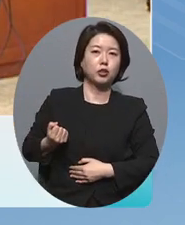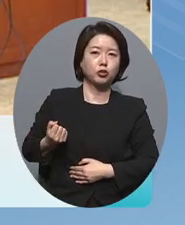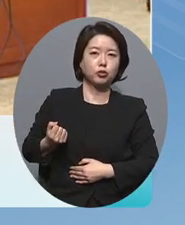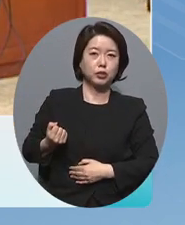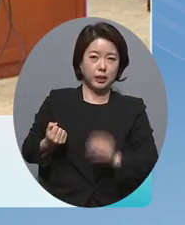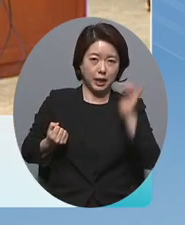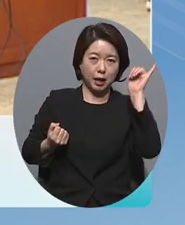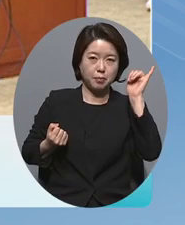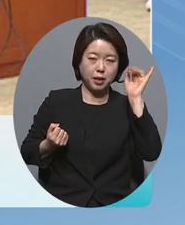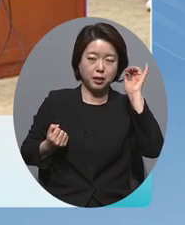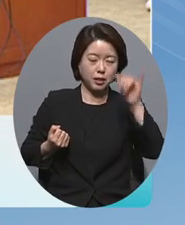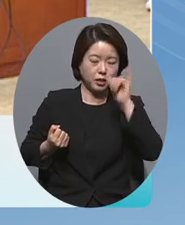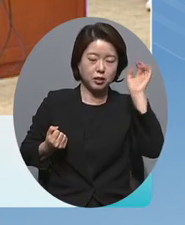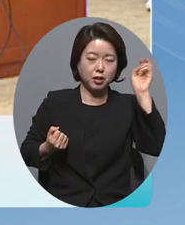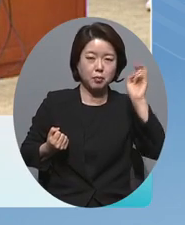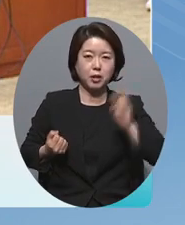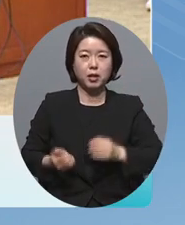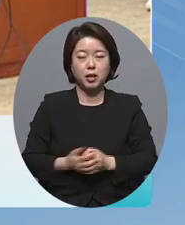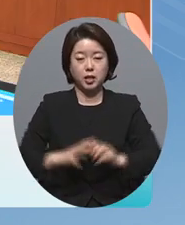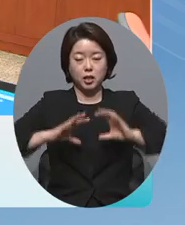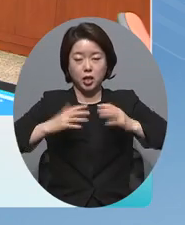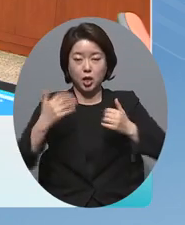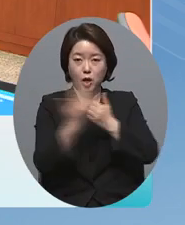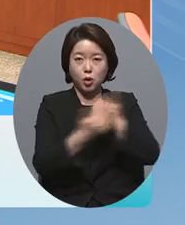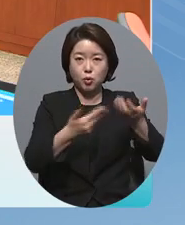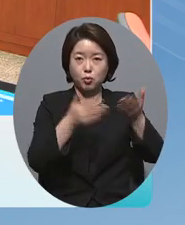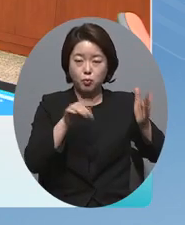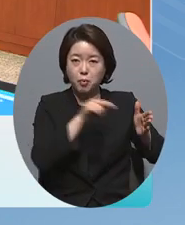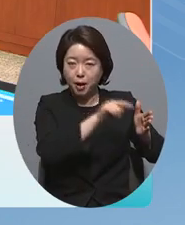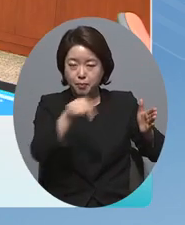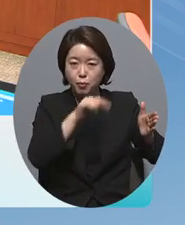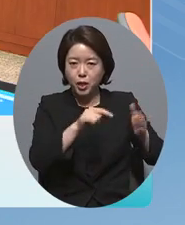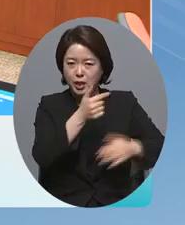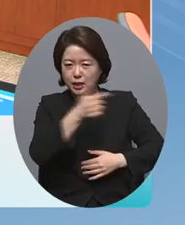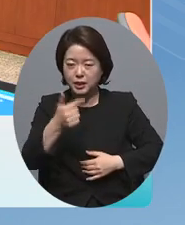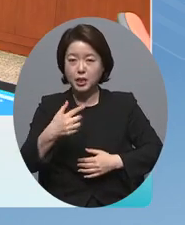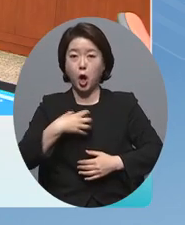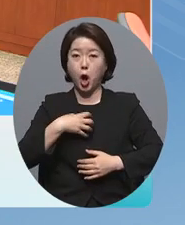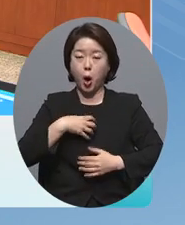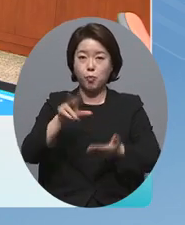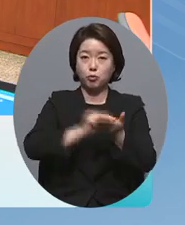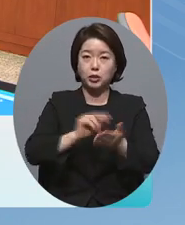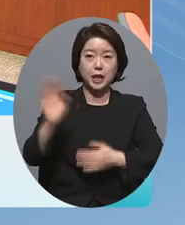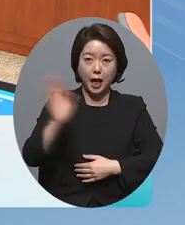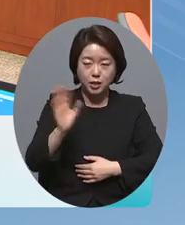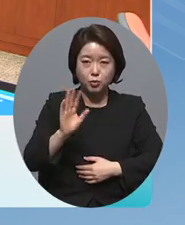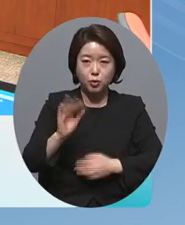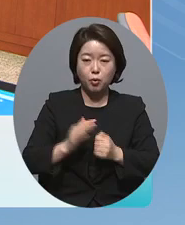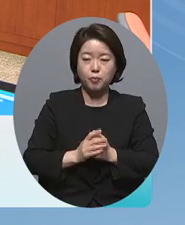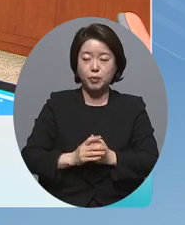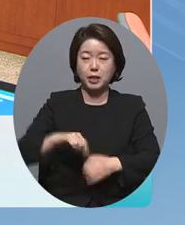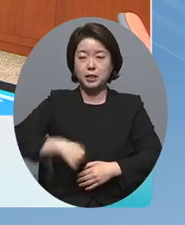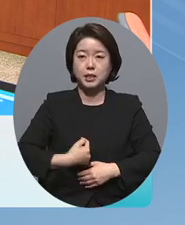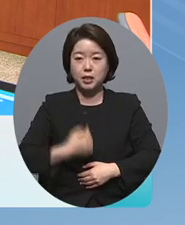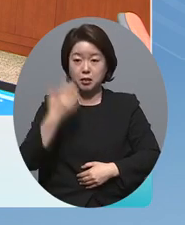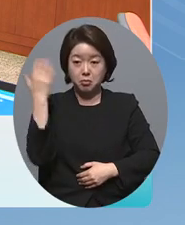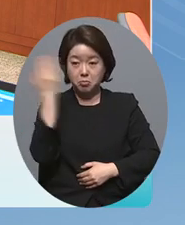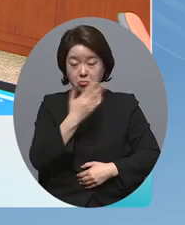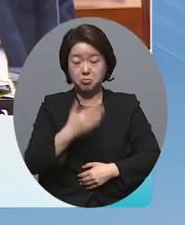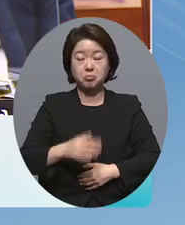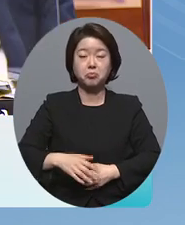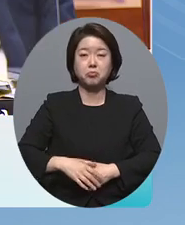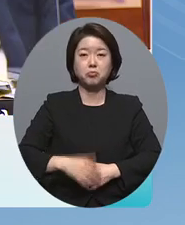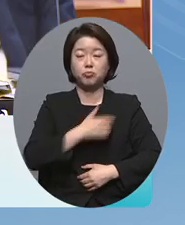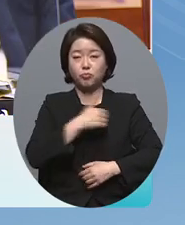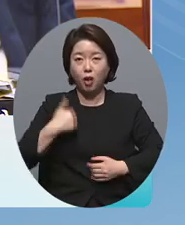저것이 국가안보에 큰 어떤 위해가 되지 않고 그 본인의 어떤 그 결백을 주장할 수 있는 그리고